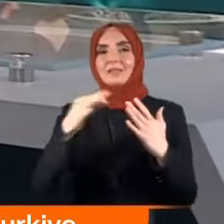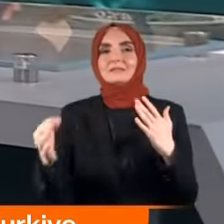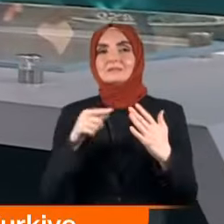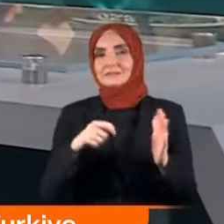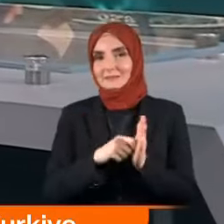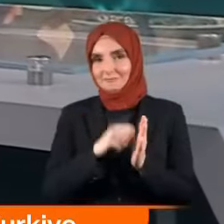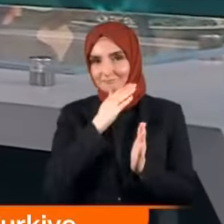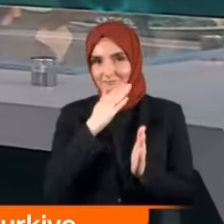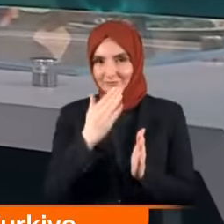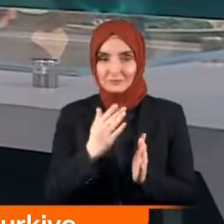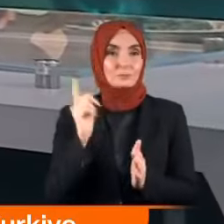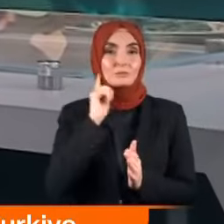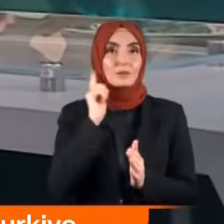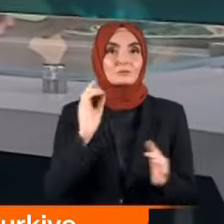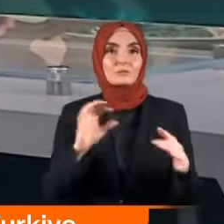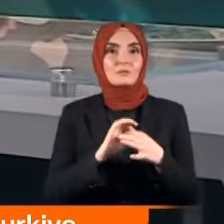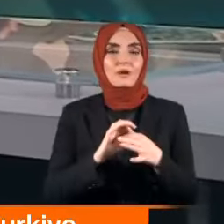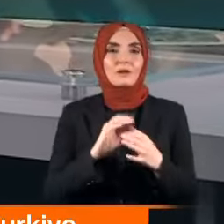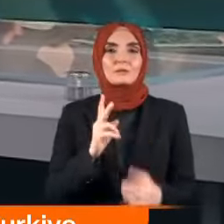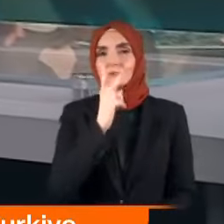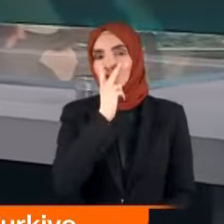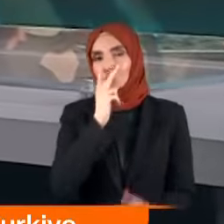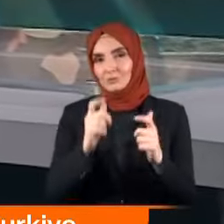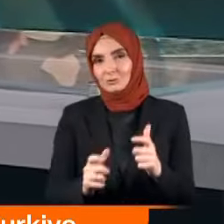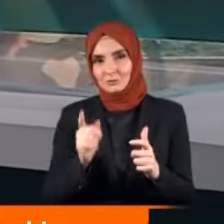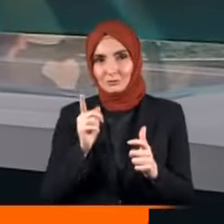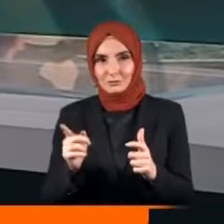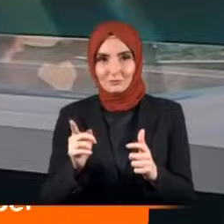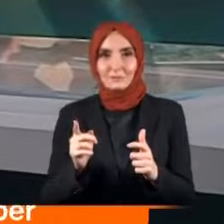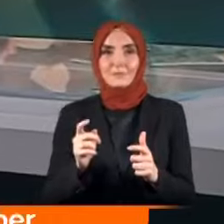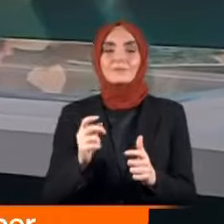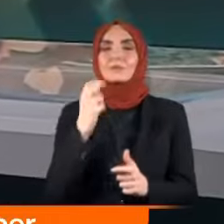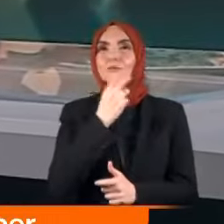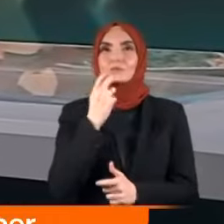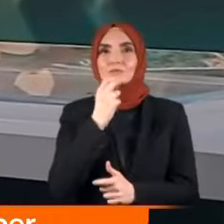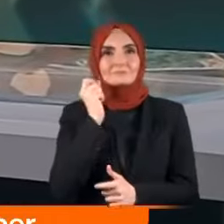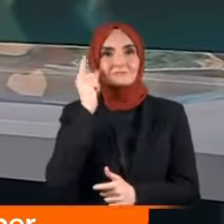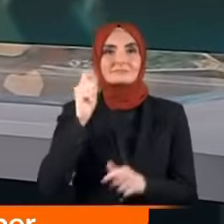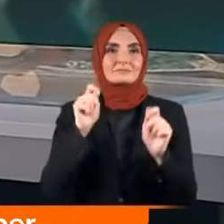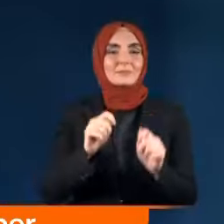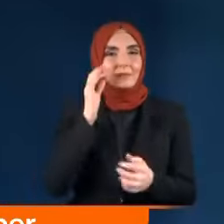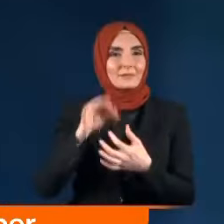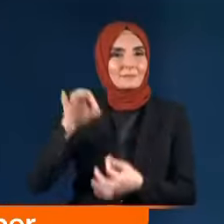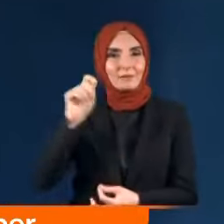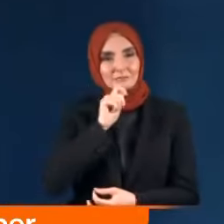Burdur'un. Arkadaşlarımız o ile gitti. Kadir Türen'in bestelediği Erik Dalı'nın öyküsünü araştırdı.